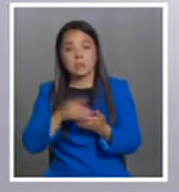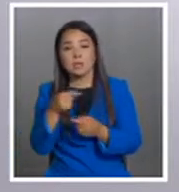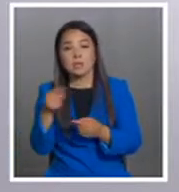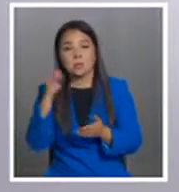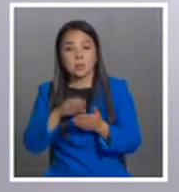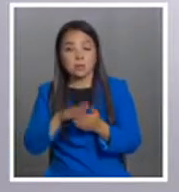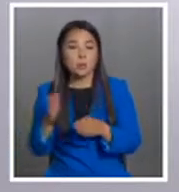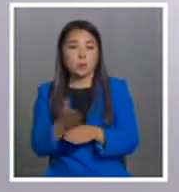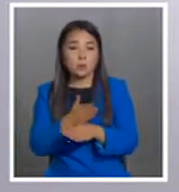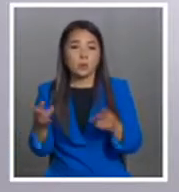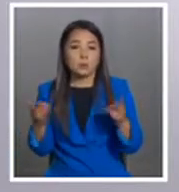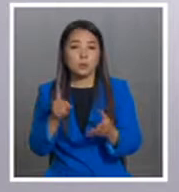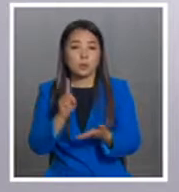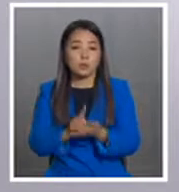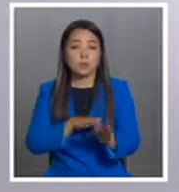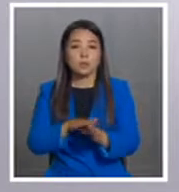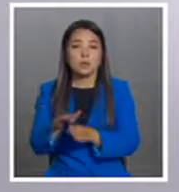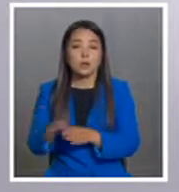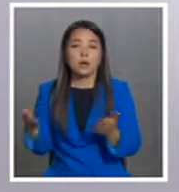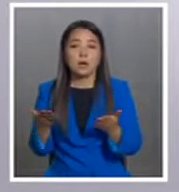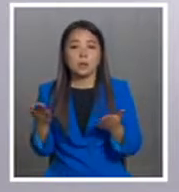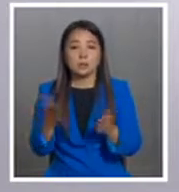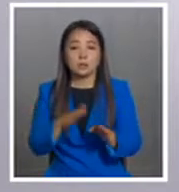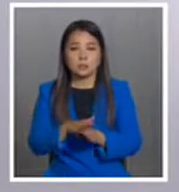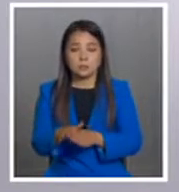бөліктерге бөлуді қалай орындаймыз.